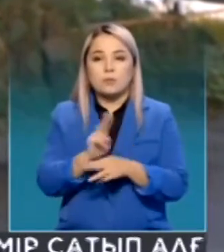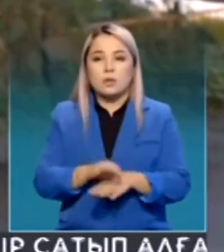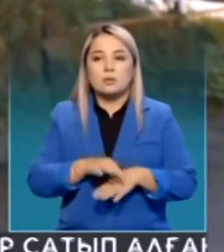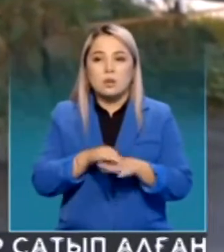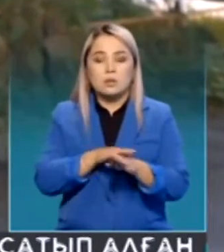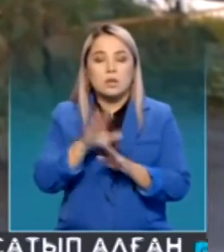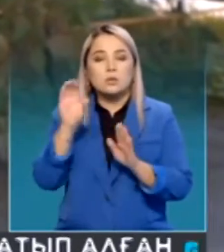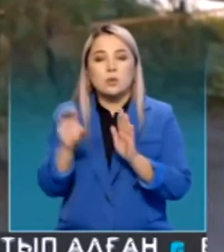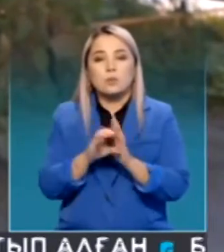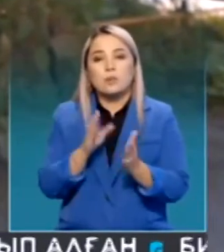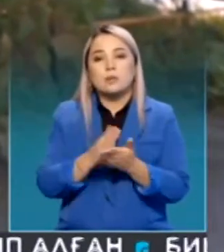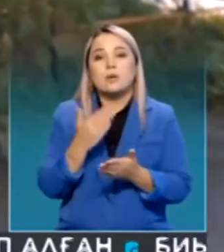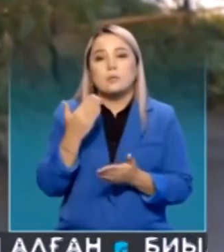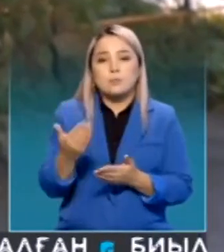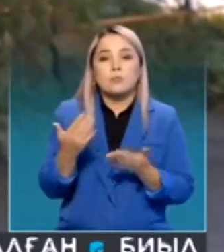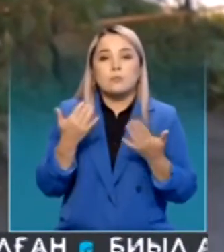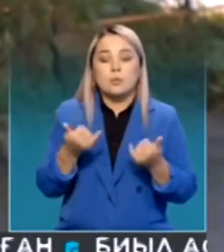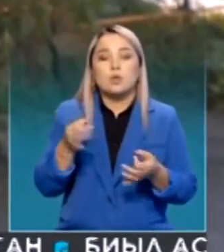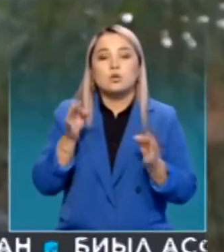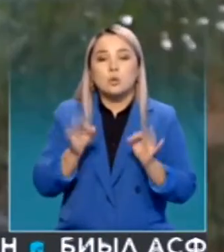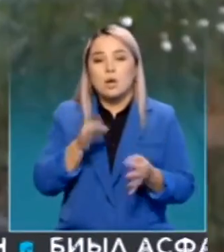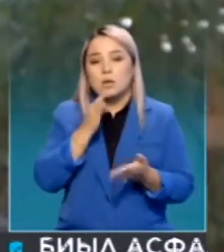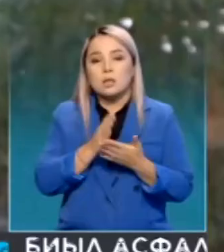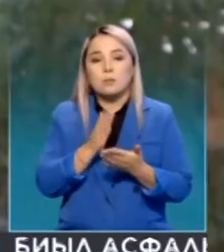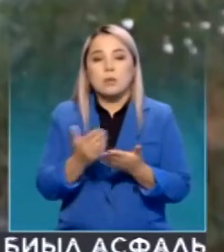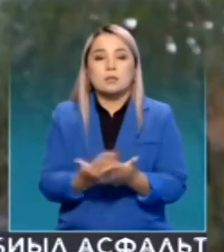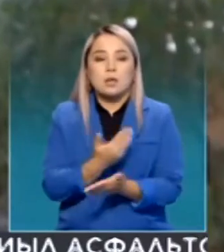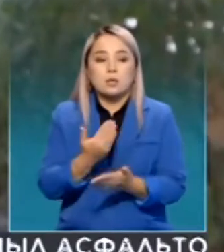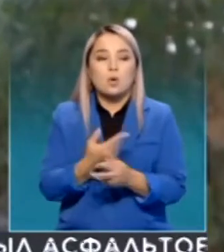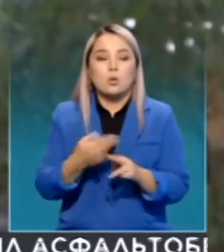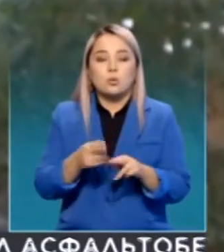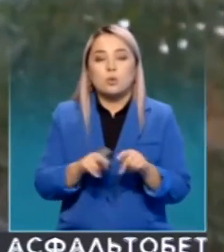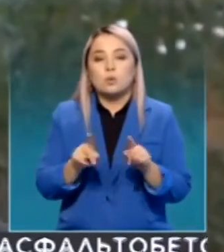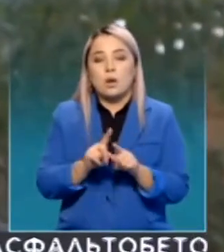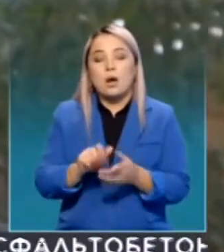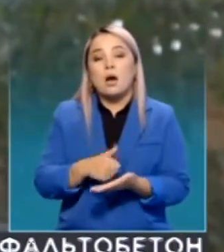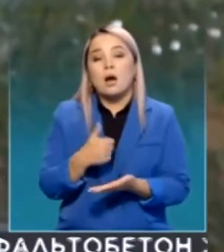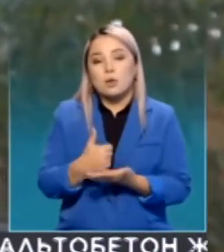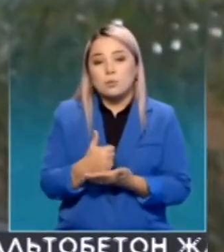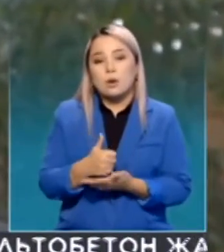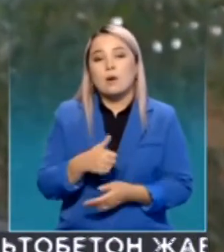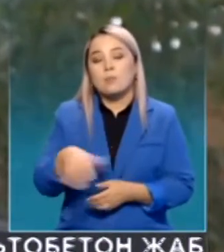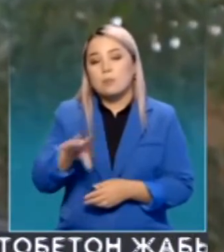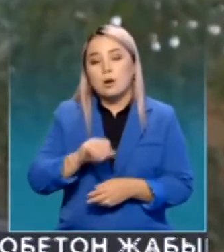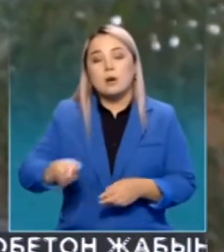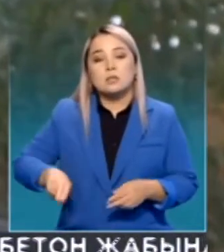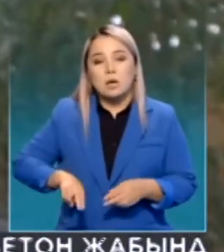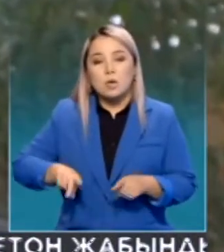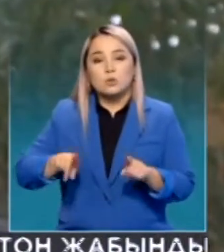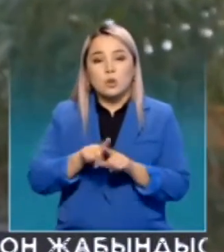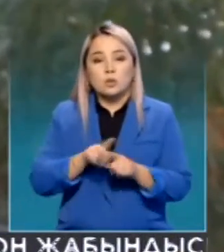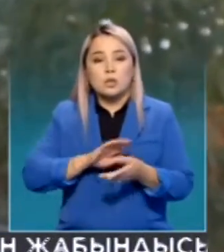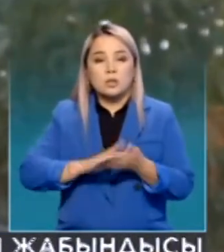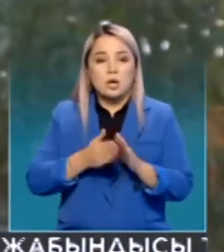оқып отырмын. Бағыты дұрыс негізі. Соңғы нелер әкімшіліктер басшылары дұрыс жасаса,